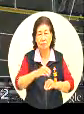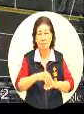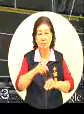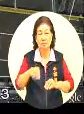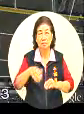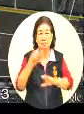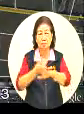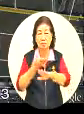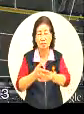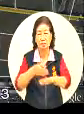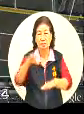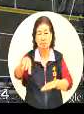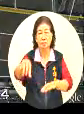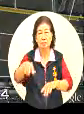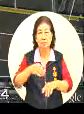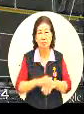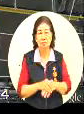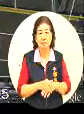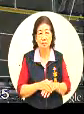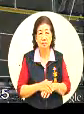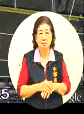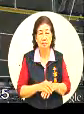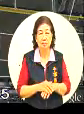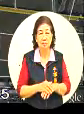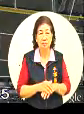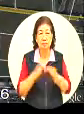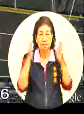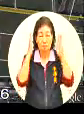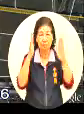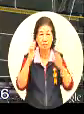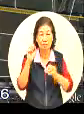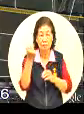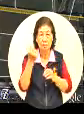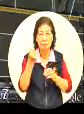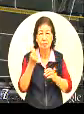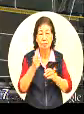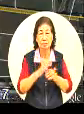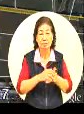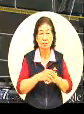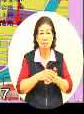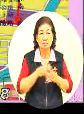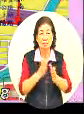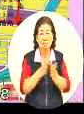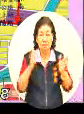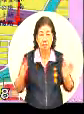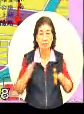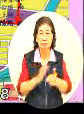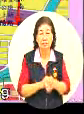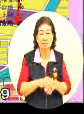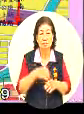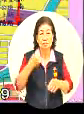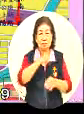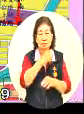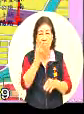放区哦。那这个是正义段台糖用地哦，然后是